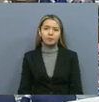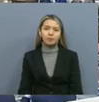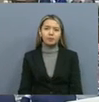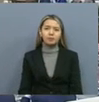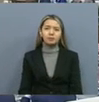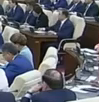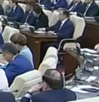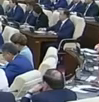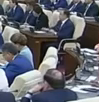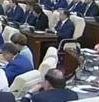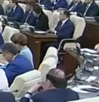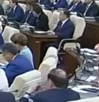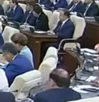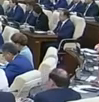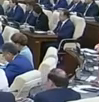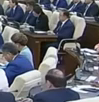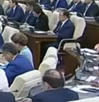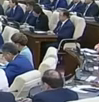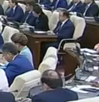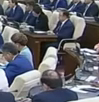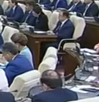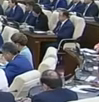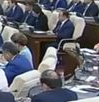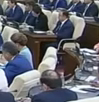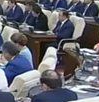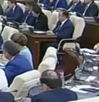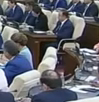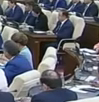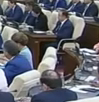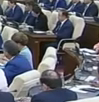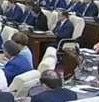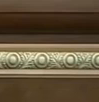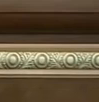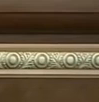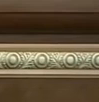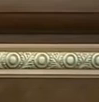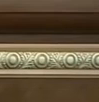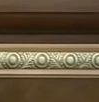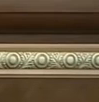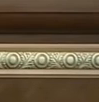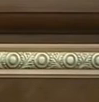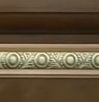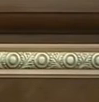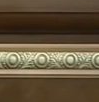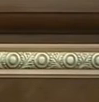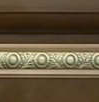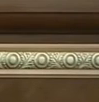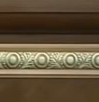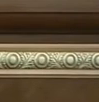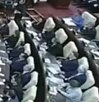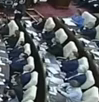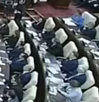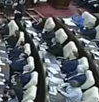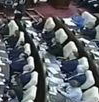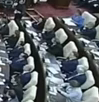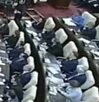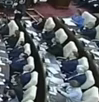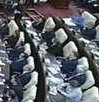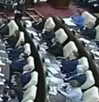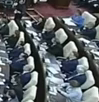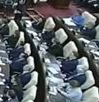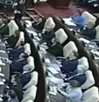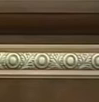годом волонтера. Актуальная задача – расширить участие граждан, особенно молодежи, студентов и учащихся в